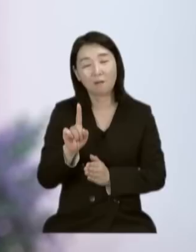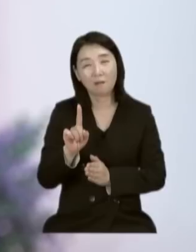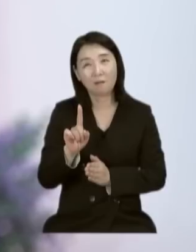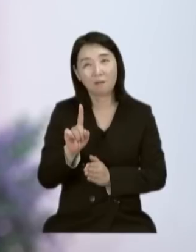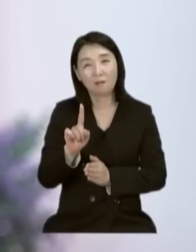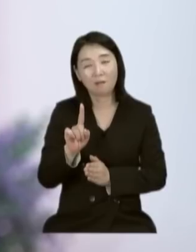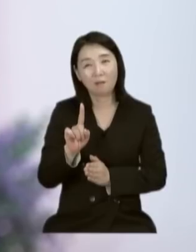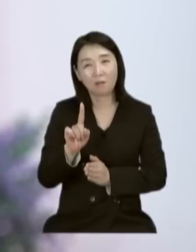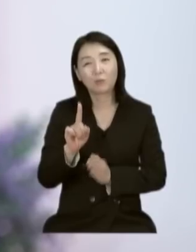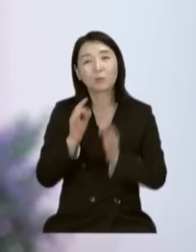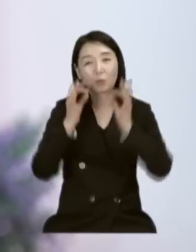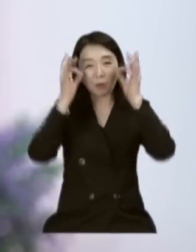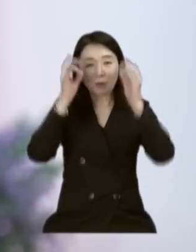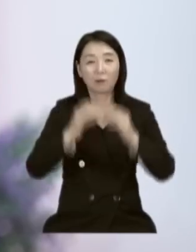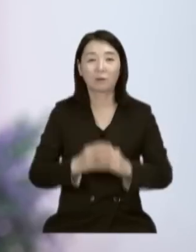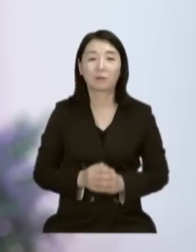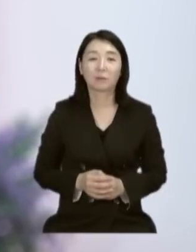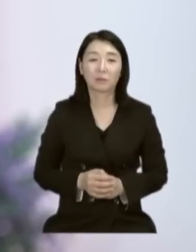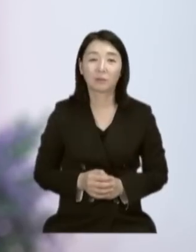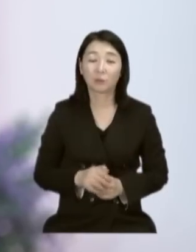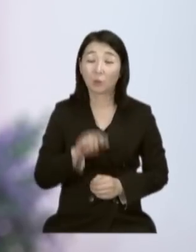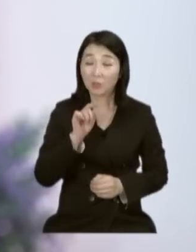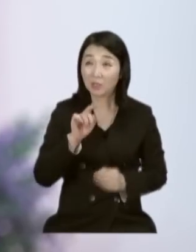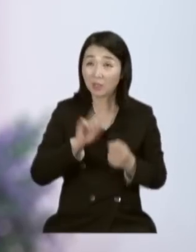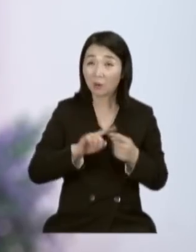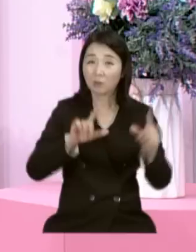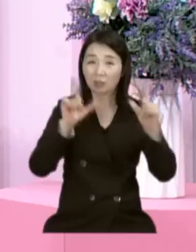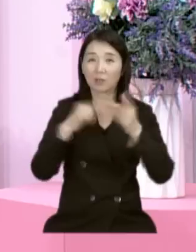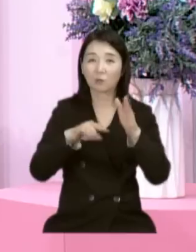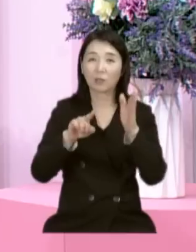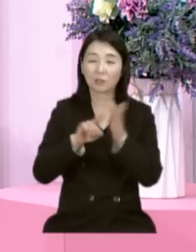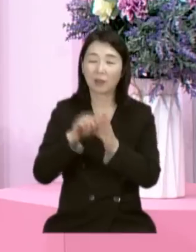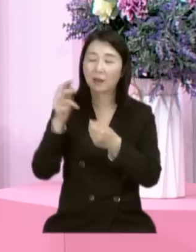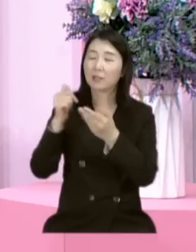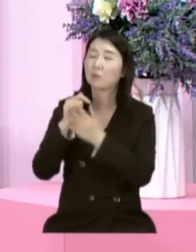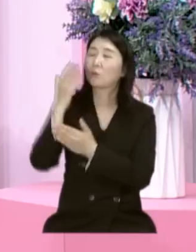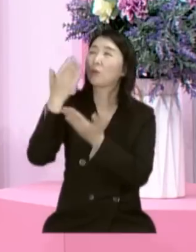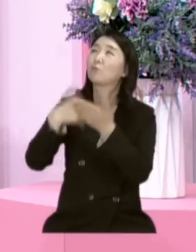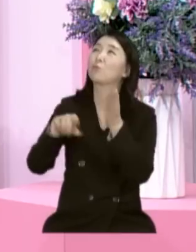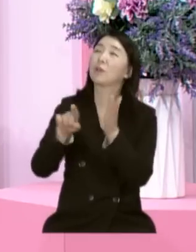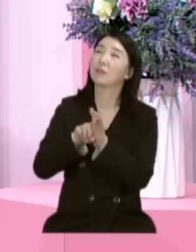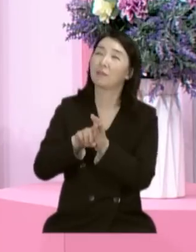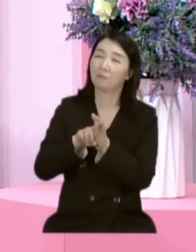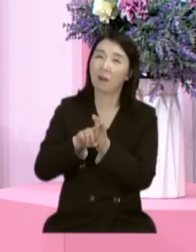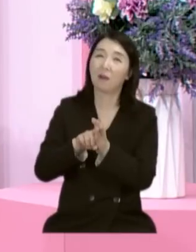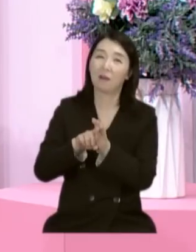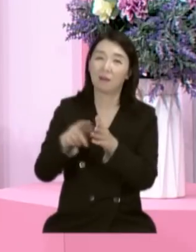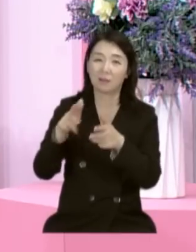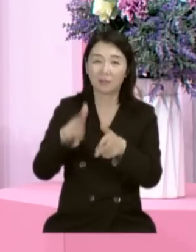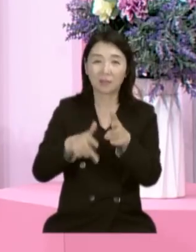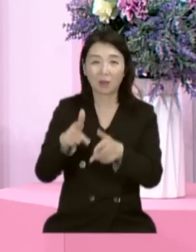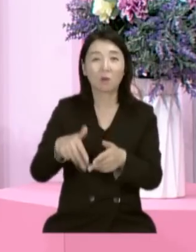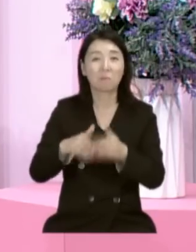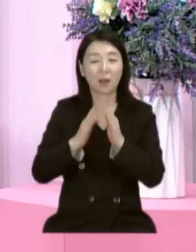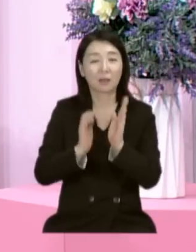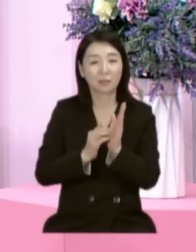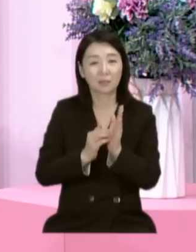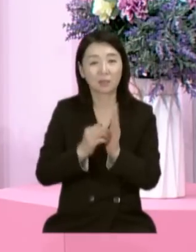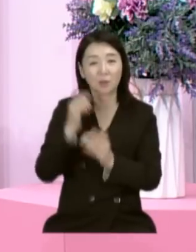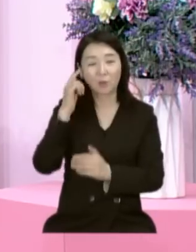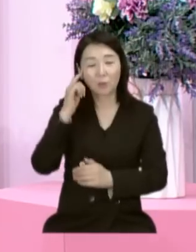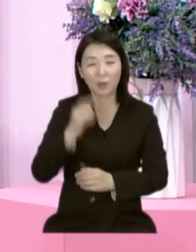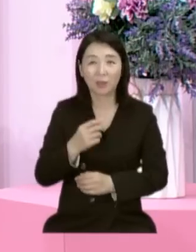해서 창업을 하게 됐고요. 근데 비즈너리 교육을 그 미션